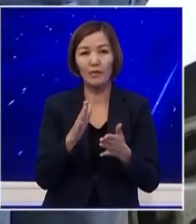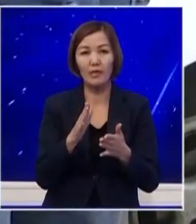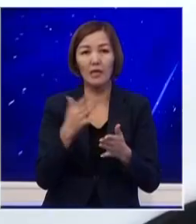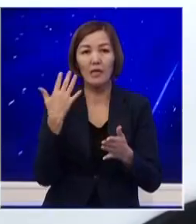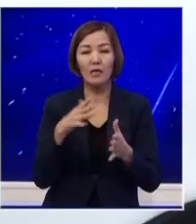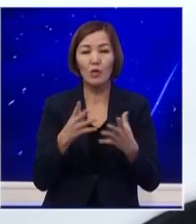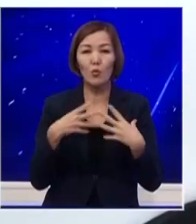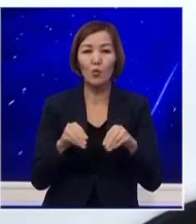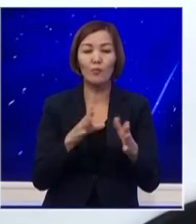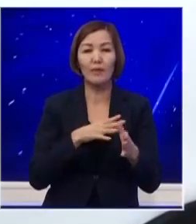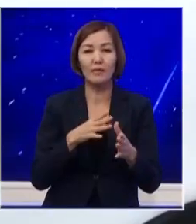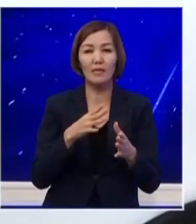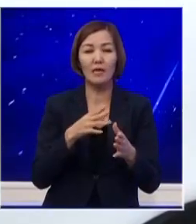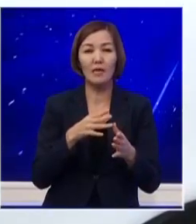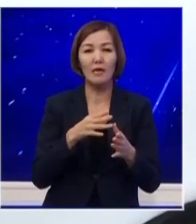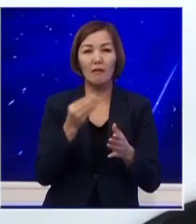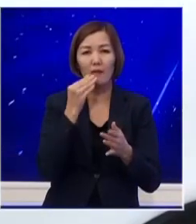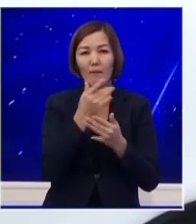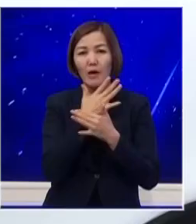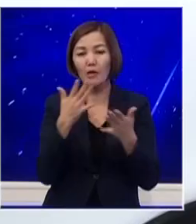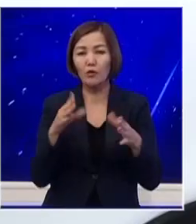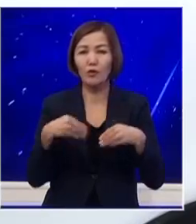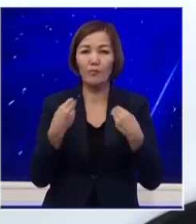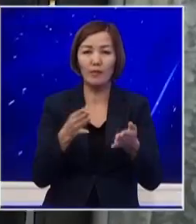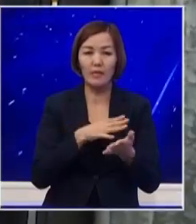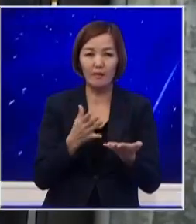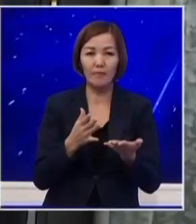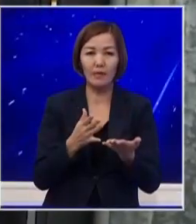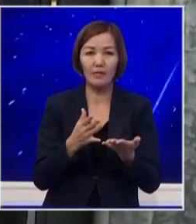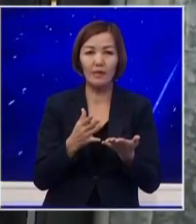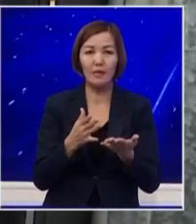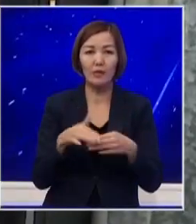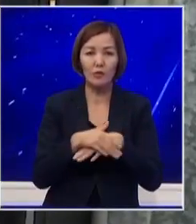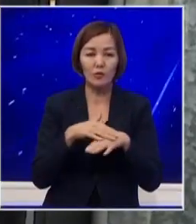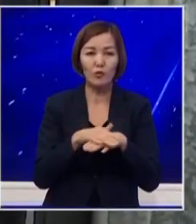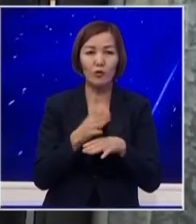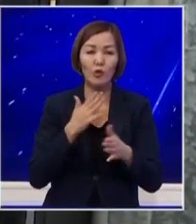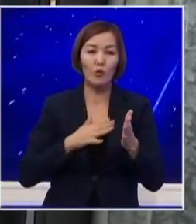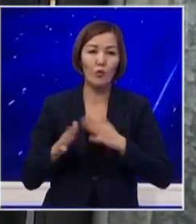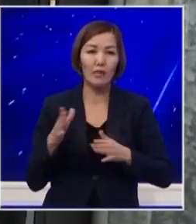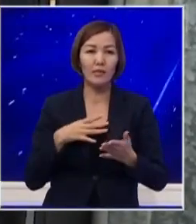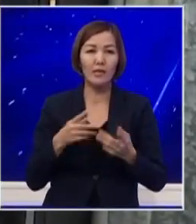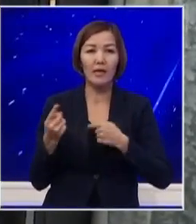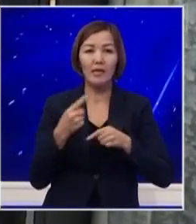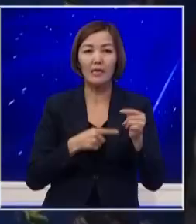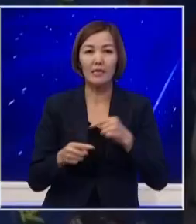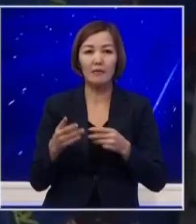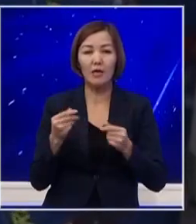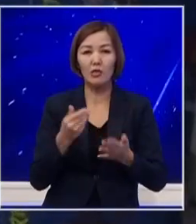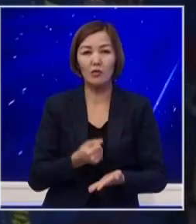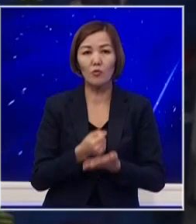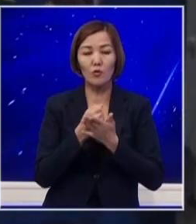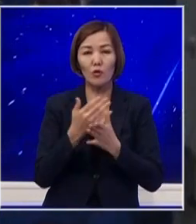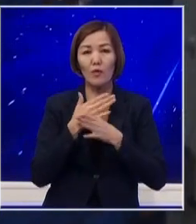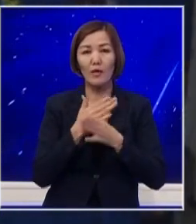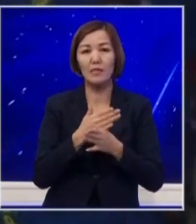50 отбасына ауызашар қоржындарын таратып, тұрғындарды уантты. Игі шара жергілікті кәсіпкерлердің қаржылай қолдау